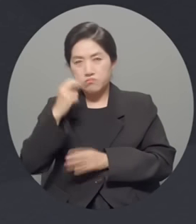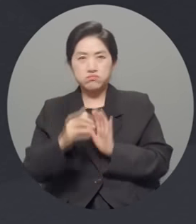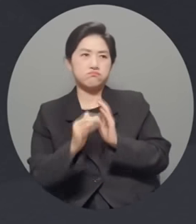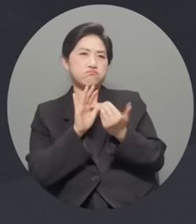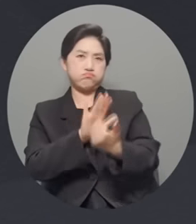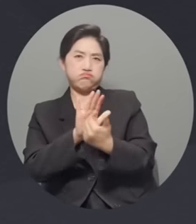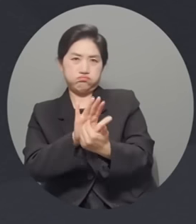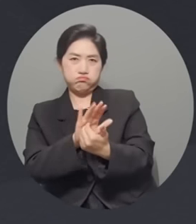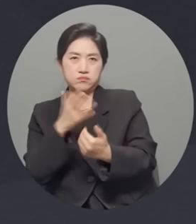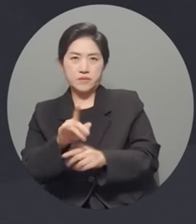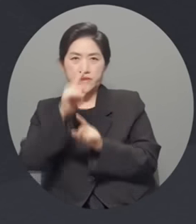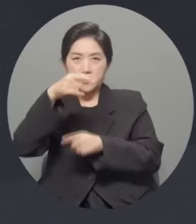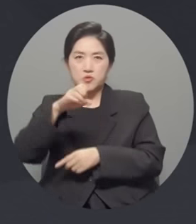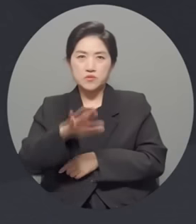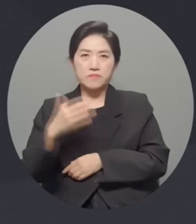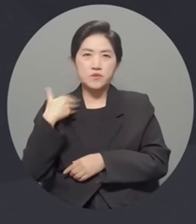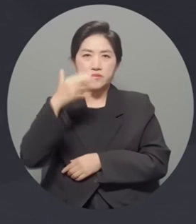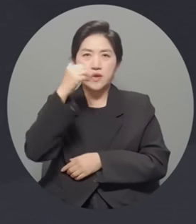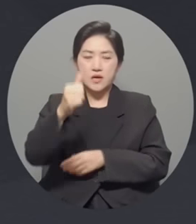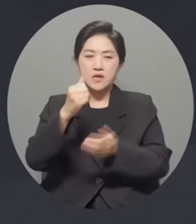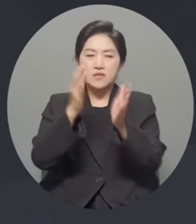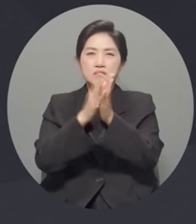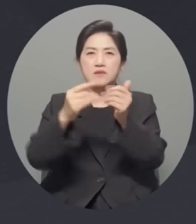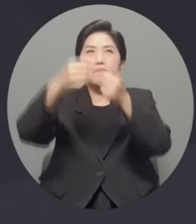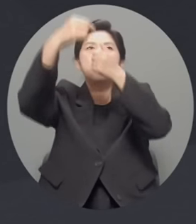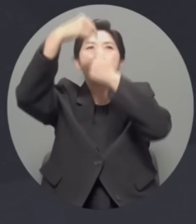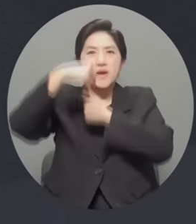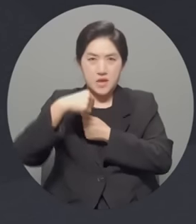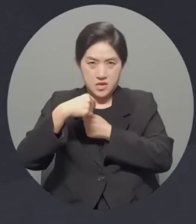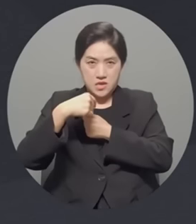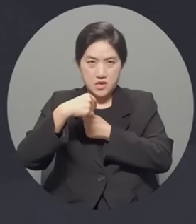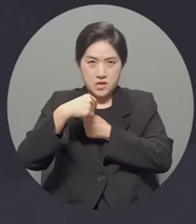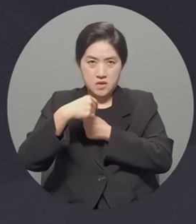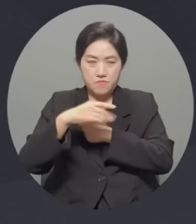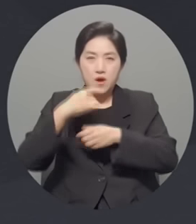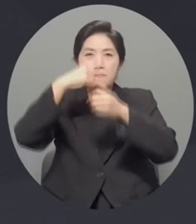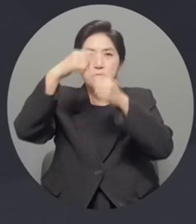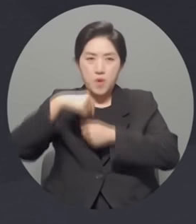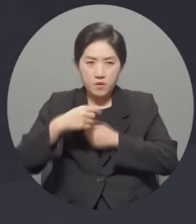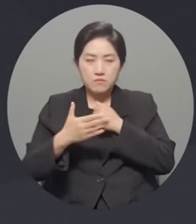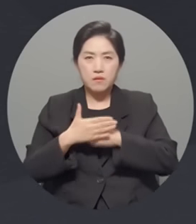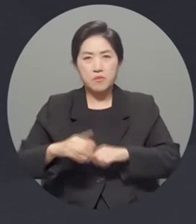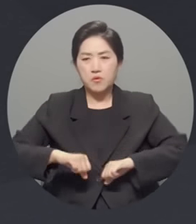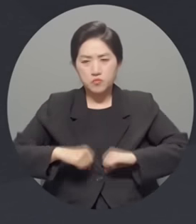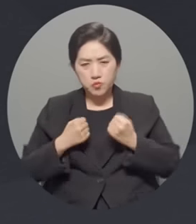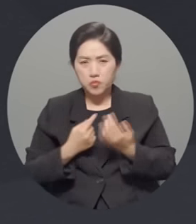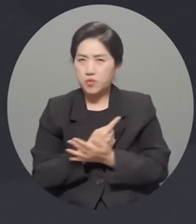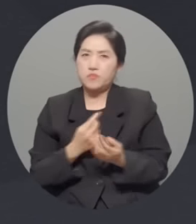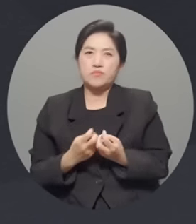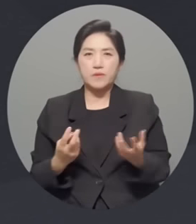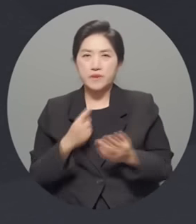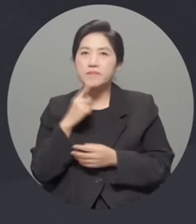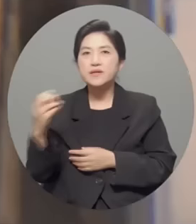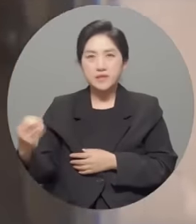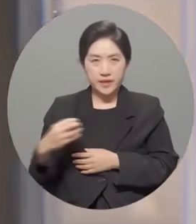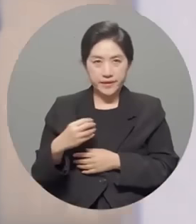거부했지만 이종섭 전 장관이 직접 하명, 즉 명령을 내려 따를 수밖에 없었다고